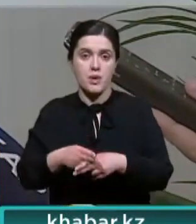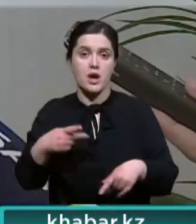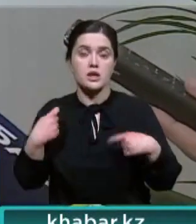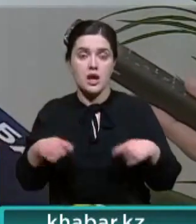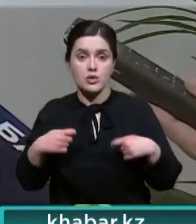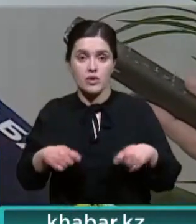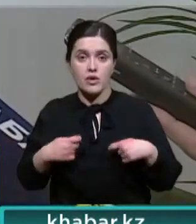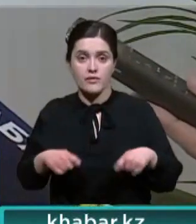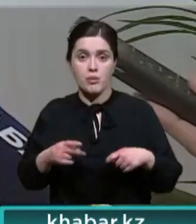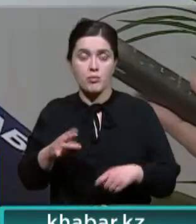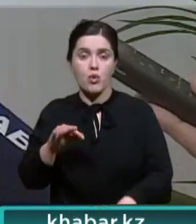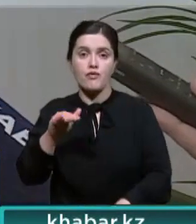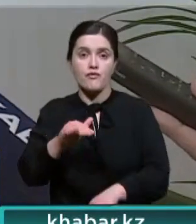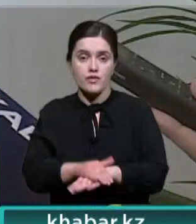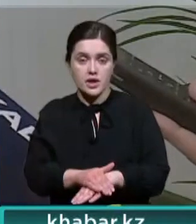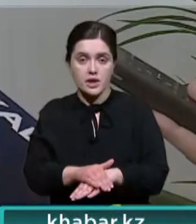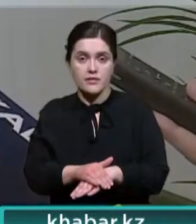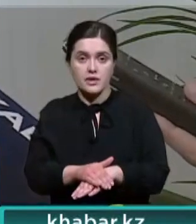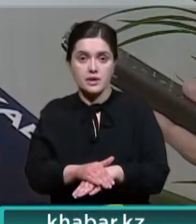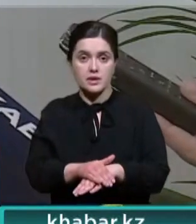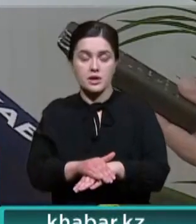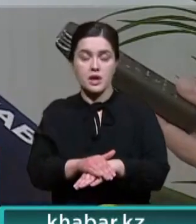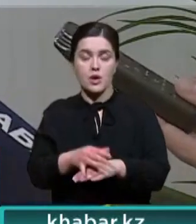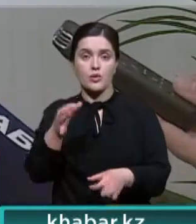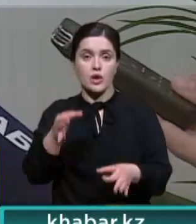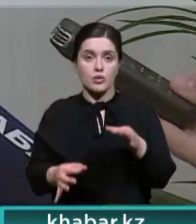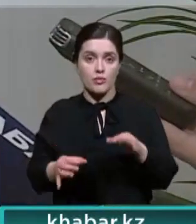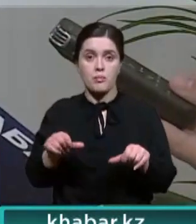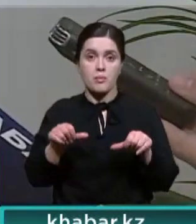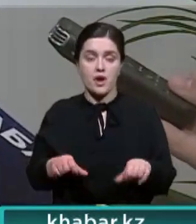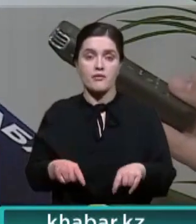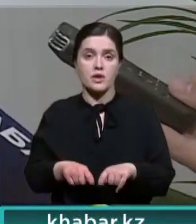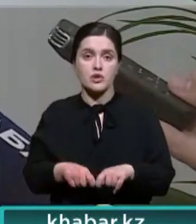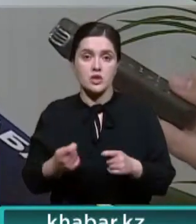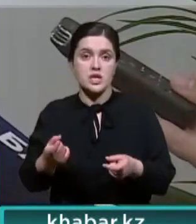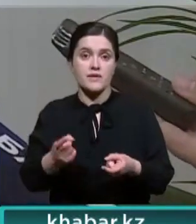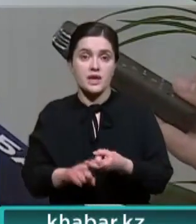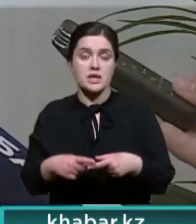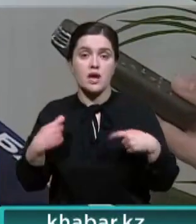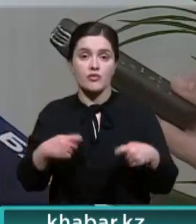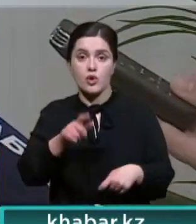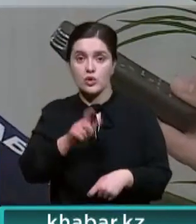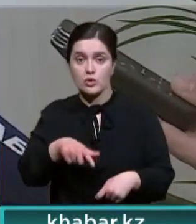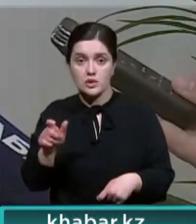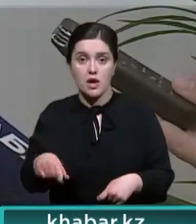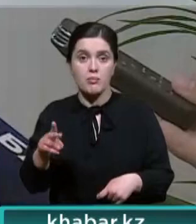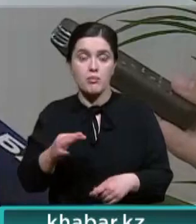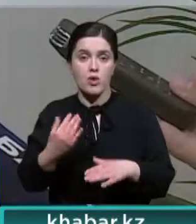людьми по выявлению и уголовных правонарушений, связанных с торговлей людьми в Казахстане, а также по